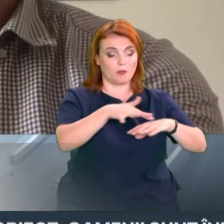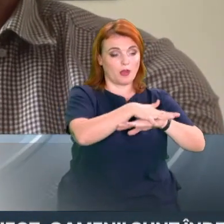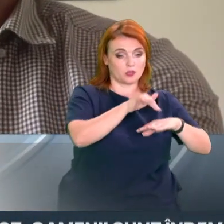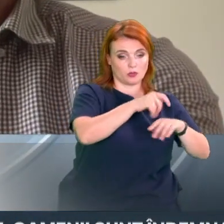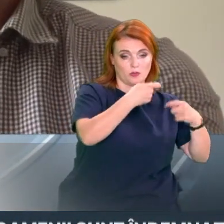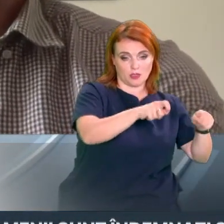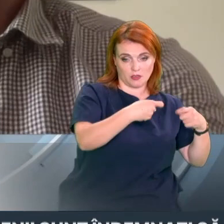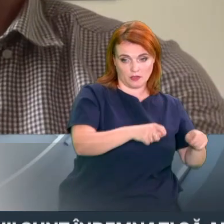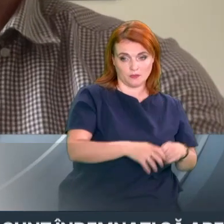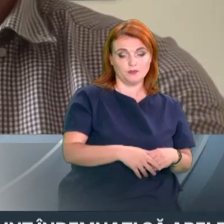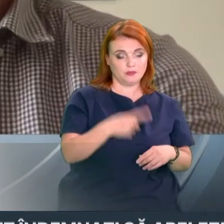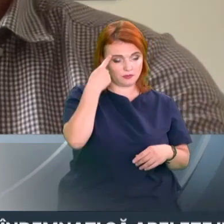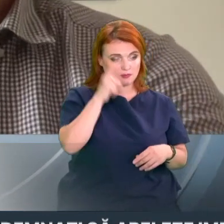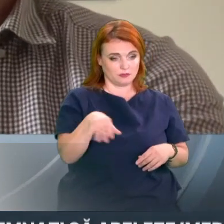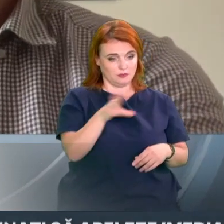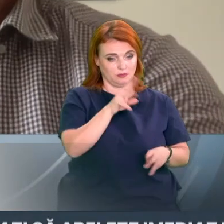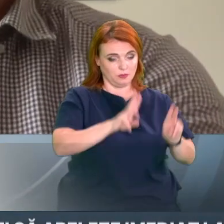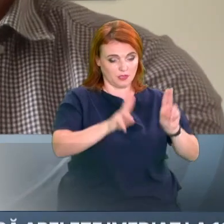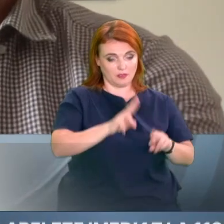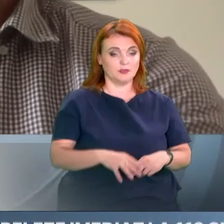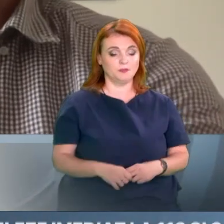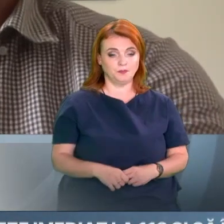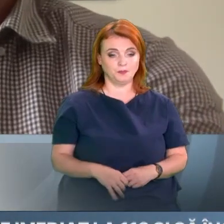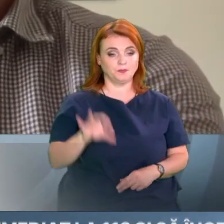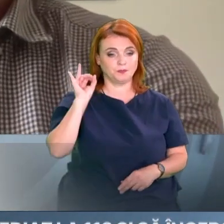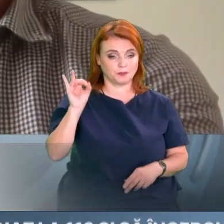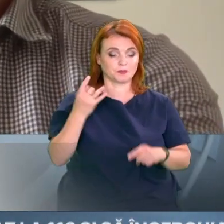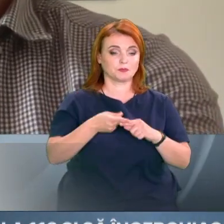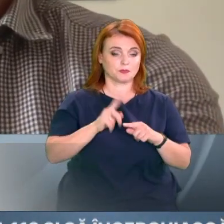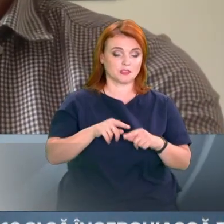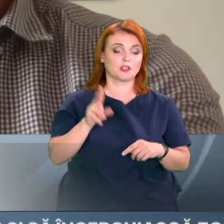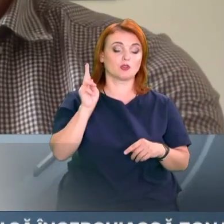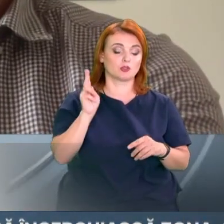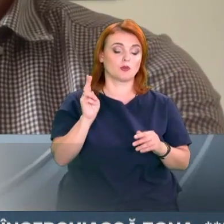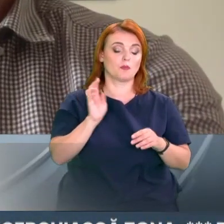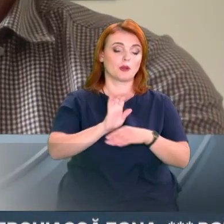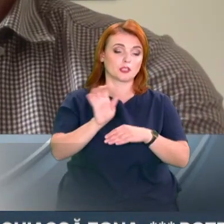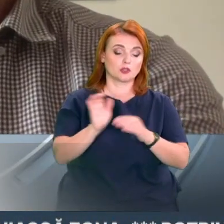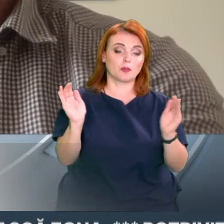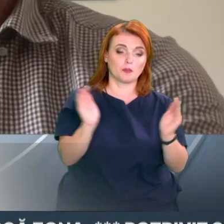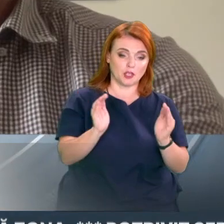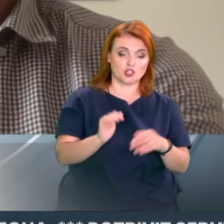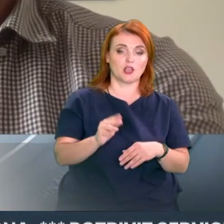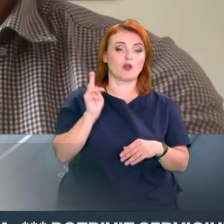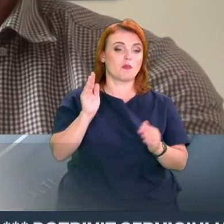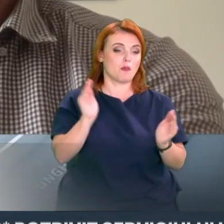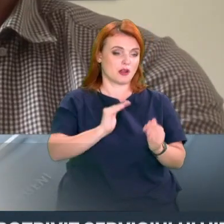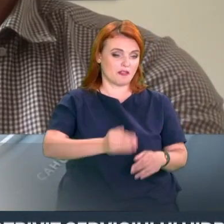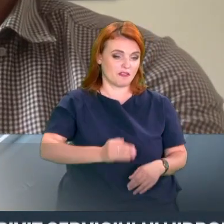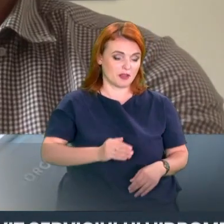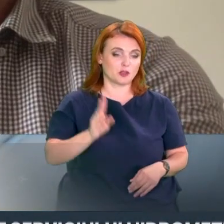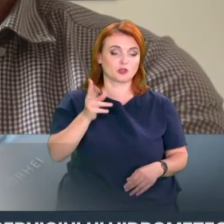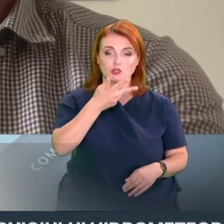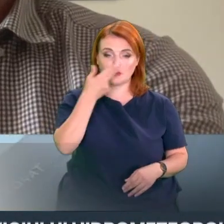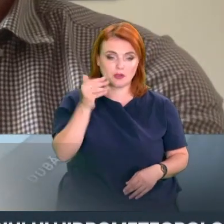de siguranță în piața respectivă. De aceea producătorii mici care încă nu s-au deprins să asocieze, nu s-au deprins